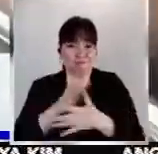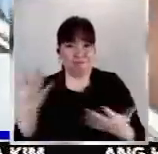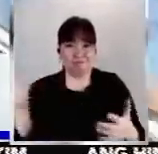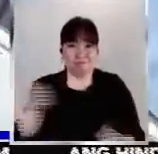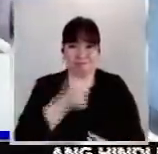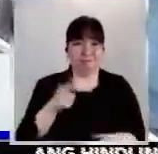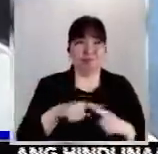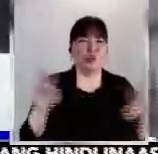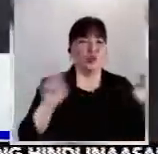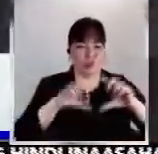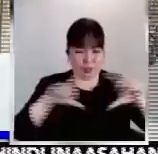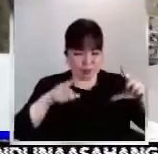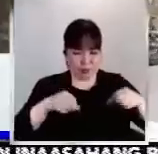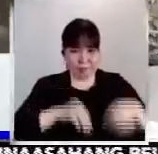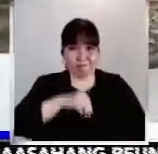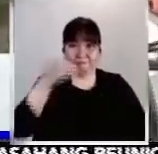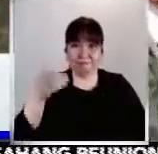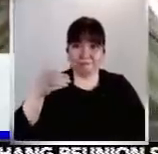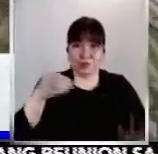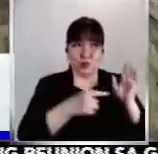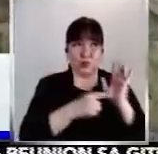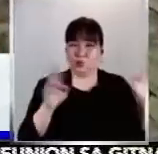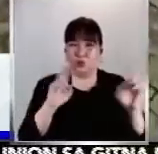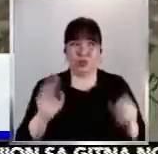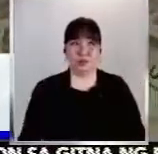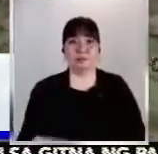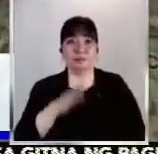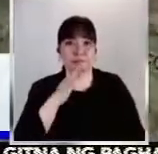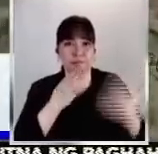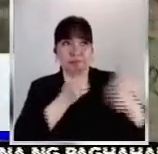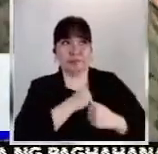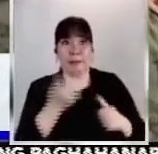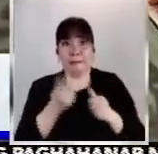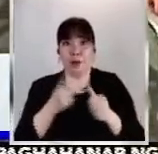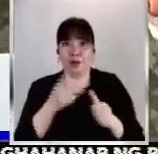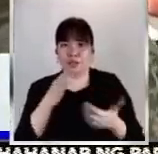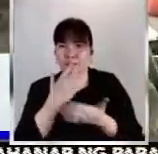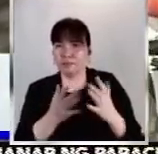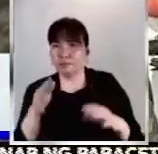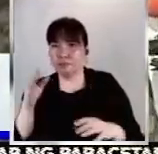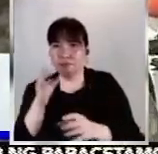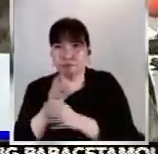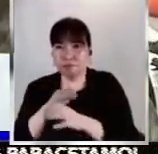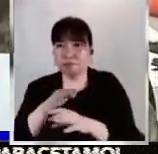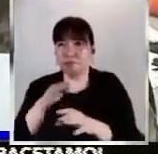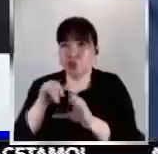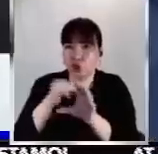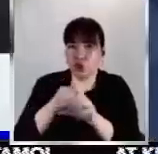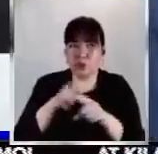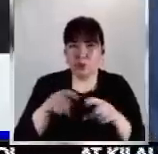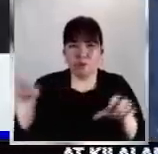ang vaccination card at ID. Ang priority po namin dito, yung mga sasakyan po na marami pong karga tulad ng mga